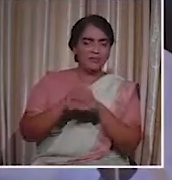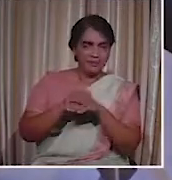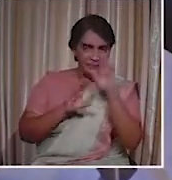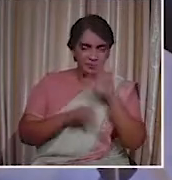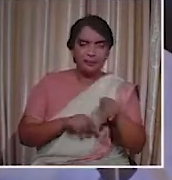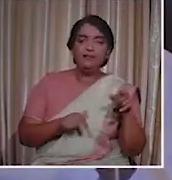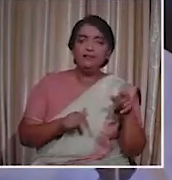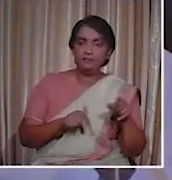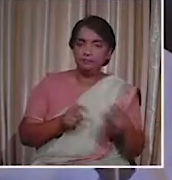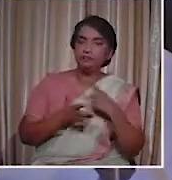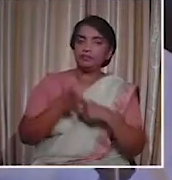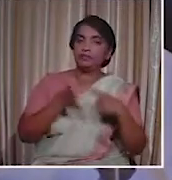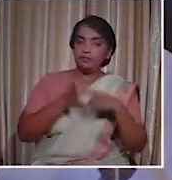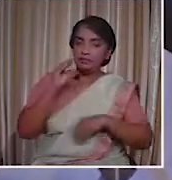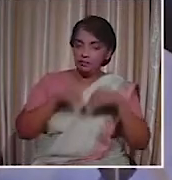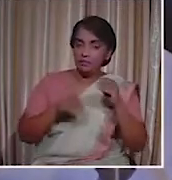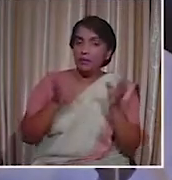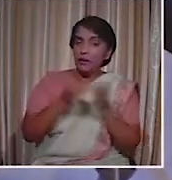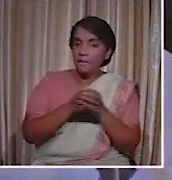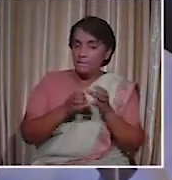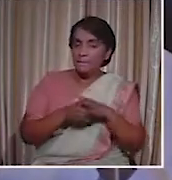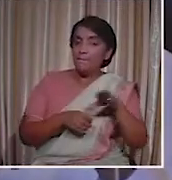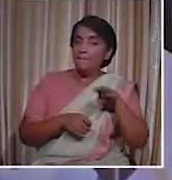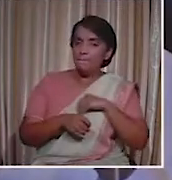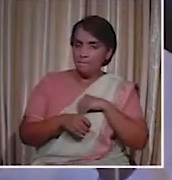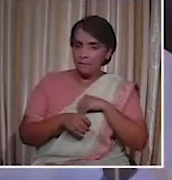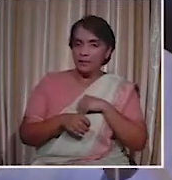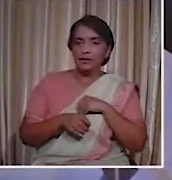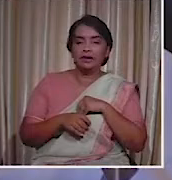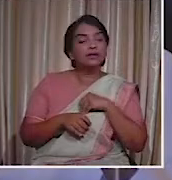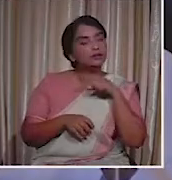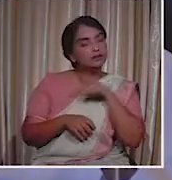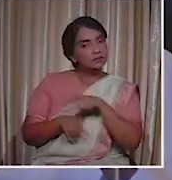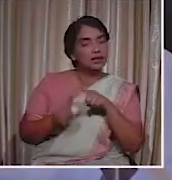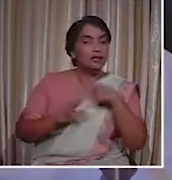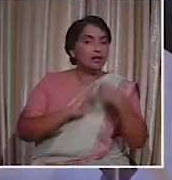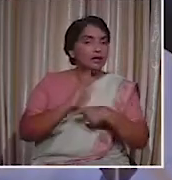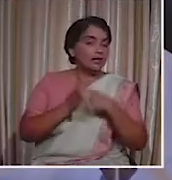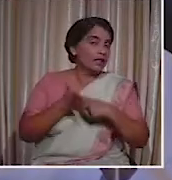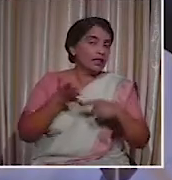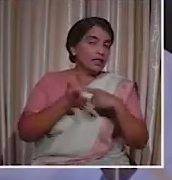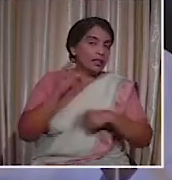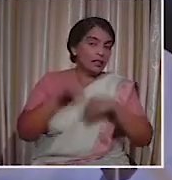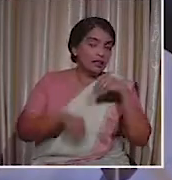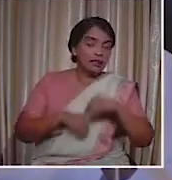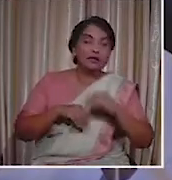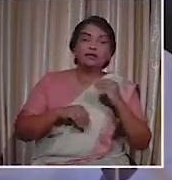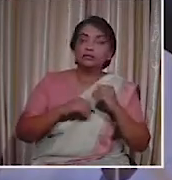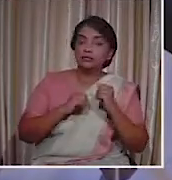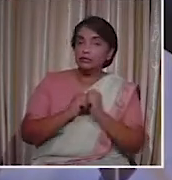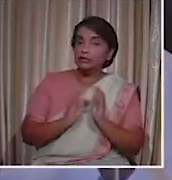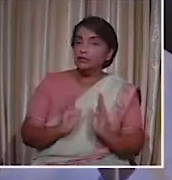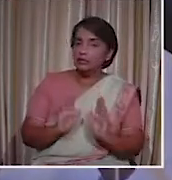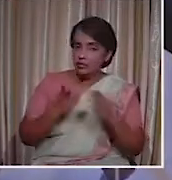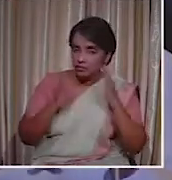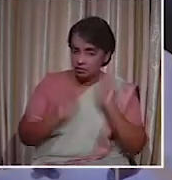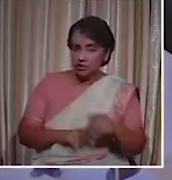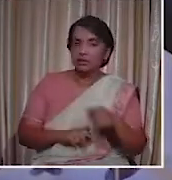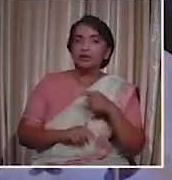සඳහා දේශපාලන පක්ෂ පිළිගැනීම හා රටේ දේශපාලනයේ ක්‍රියාත්මක වීම